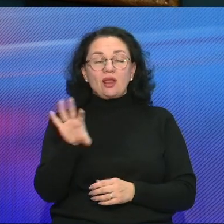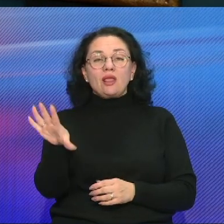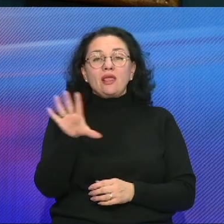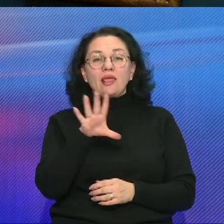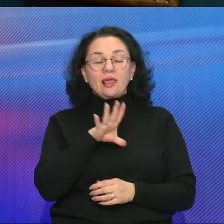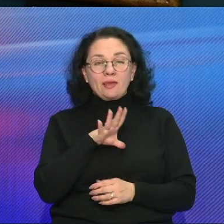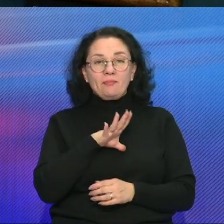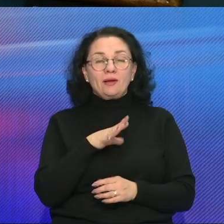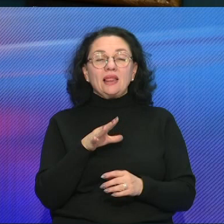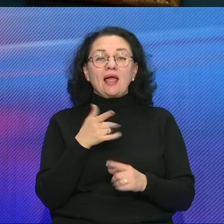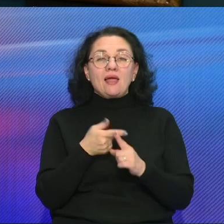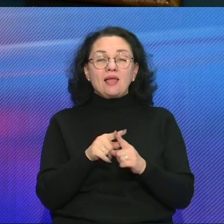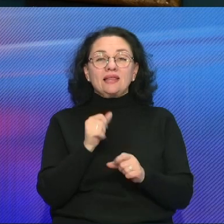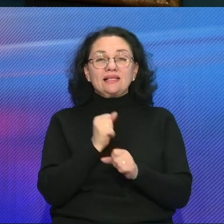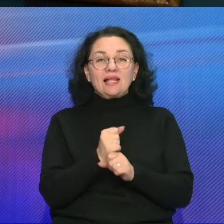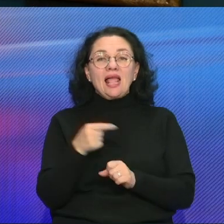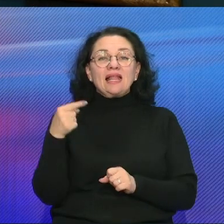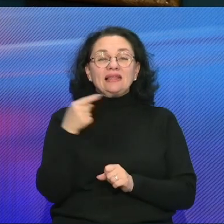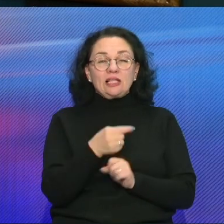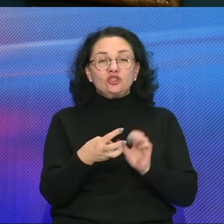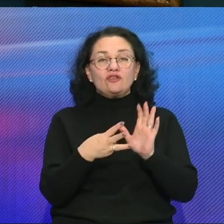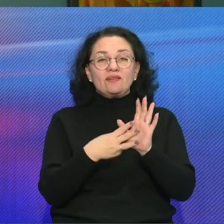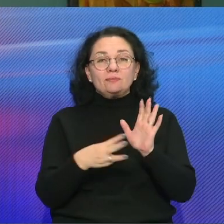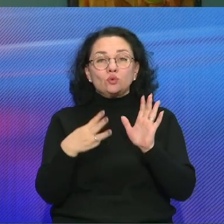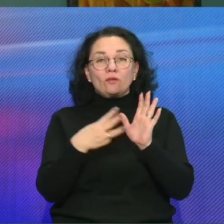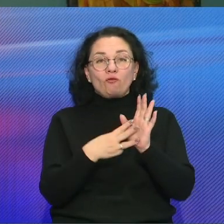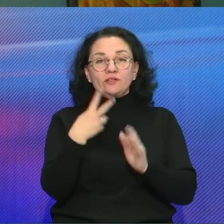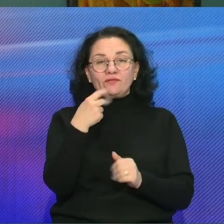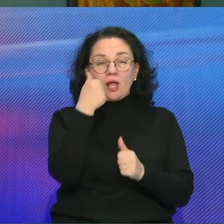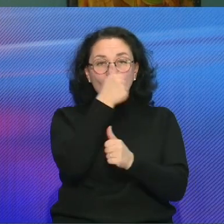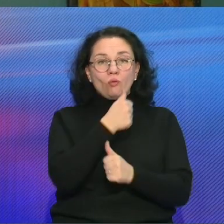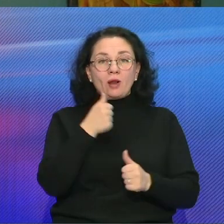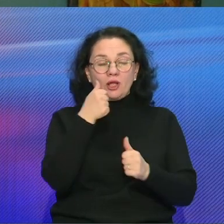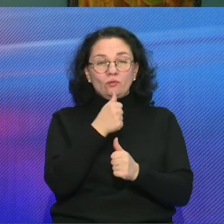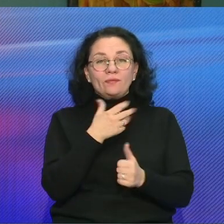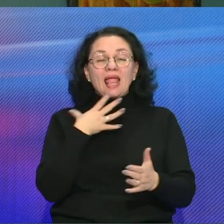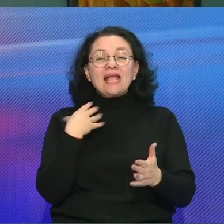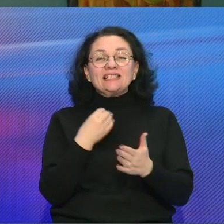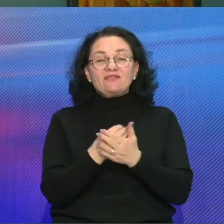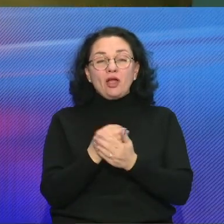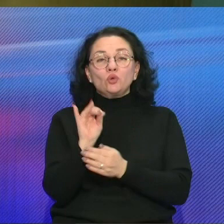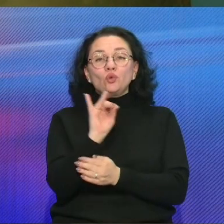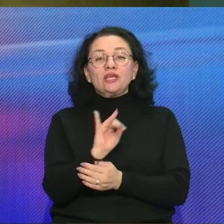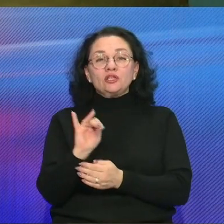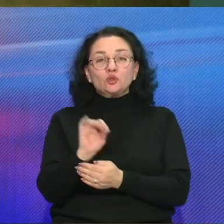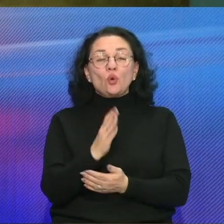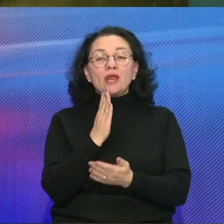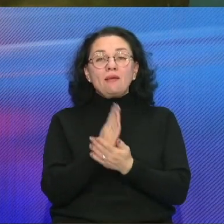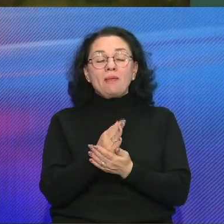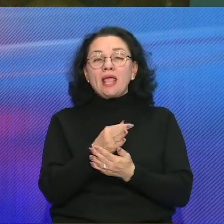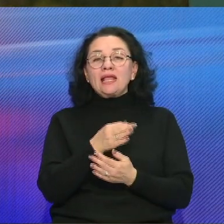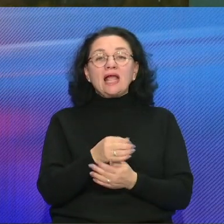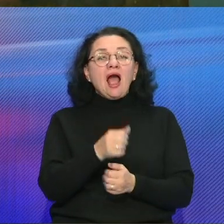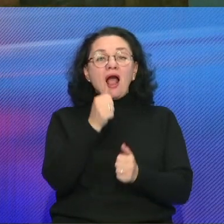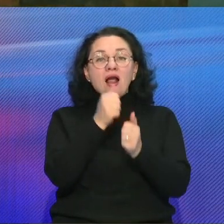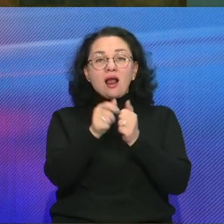гэта ахвяраванне ў 1882 годзе. Сваю цікавую гісторыю мае кожны экспанат. Правда, некаторыя іх старонкі